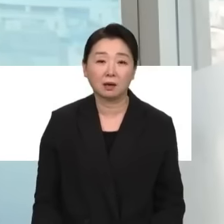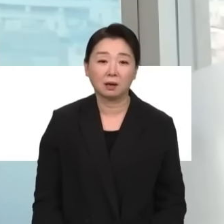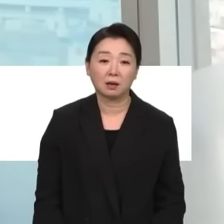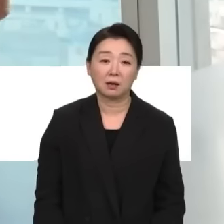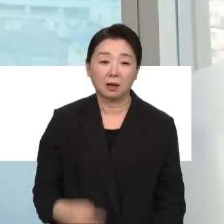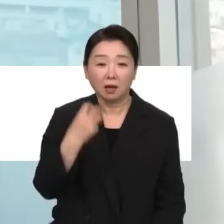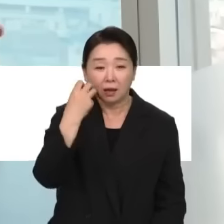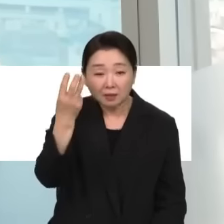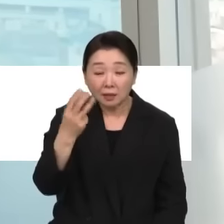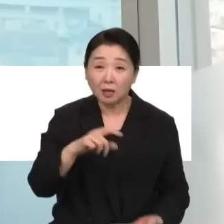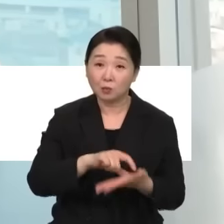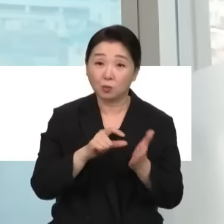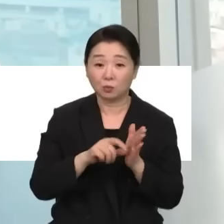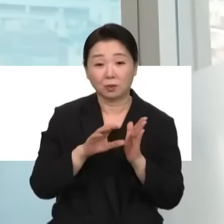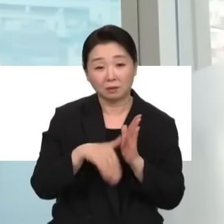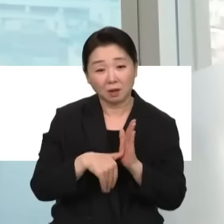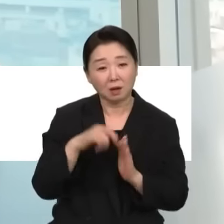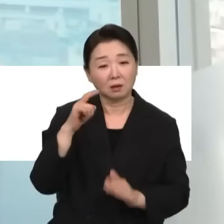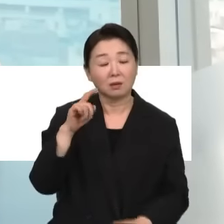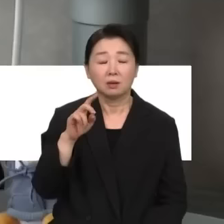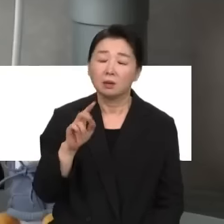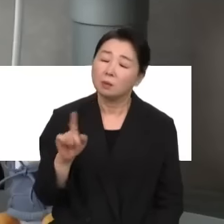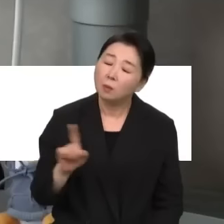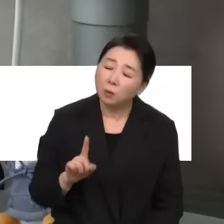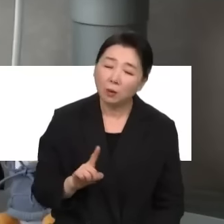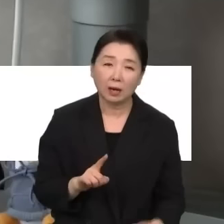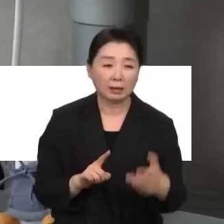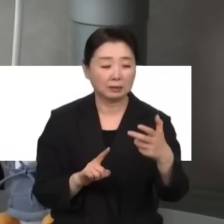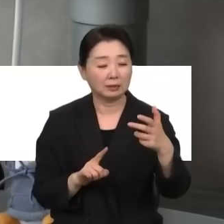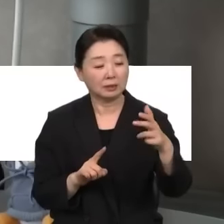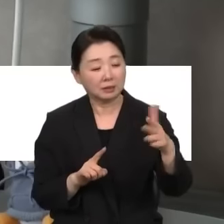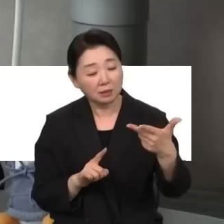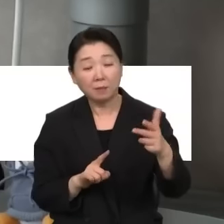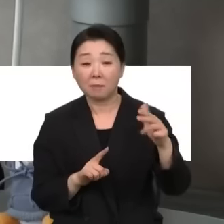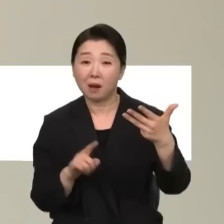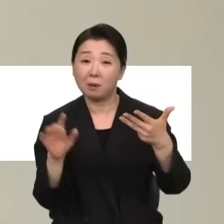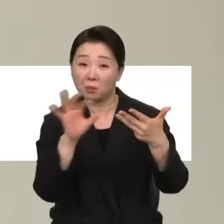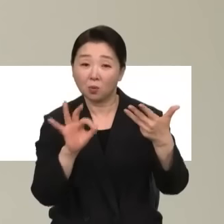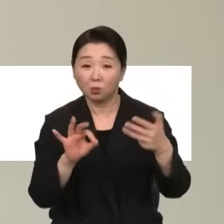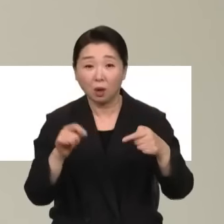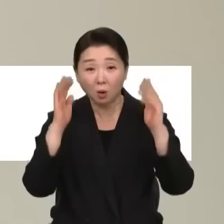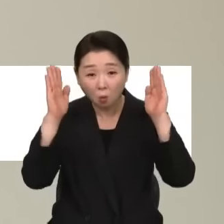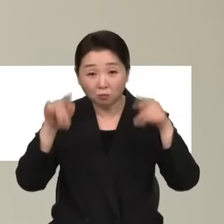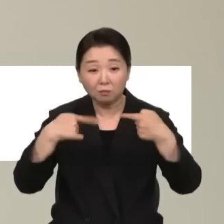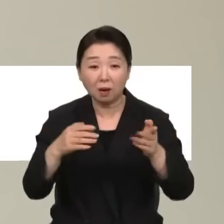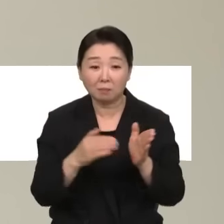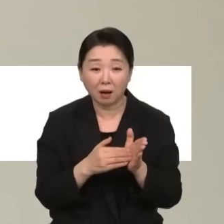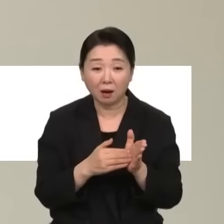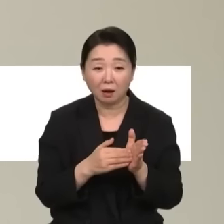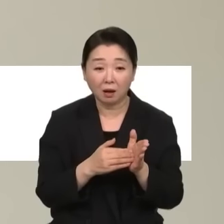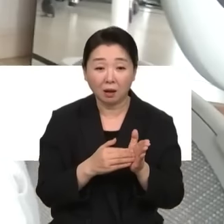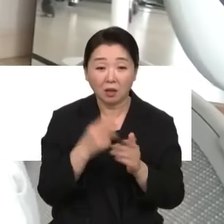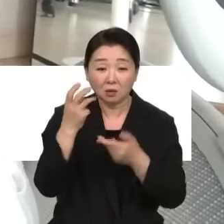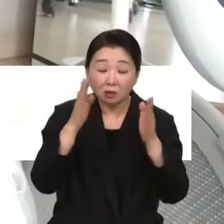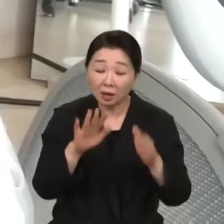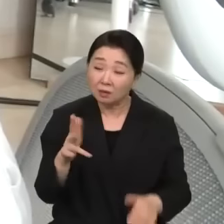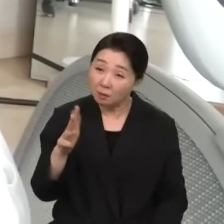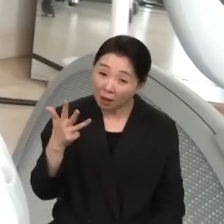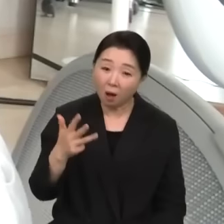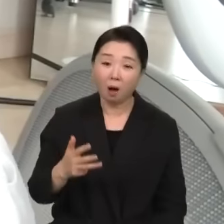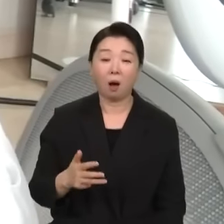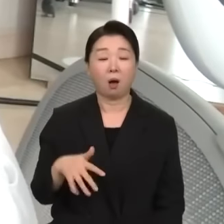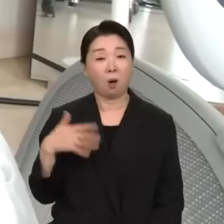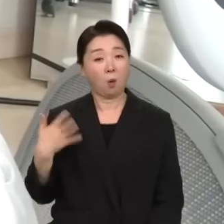달 정도 했을 때 한 그래도 한 7, 800명 정도는 수강하시는 것 같아요. 최근 적당한 7, 800명 정도? 네네.